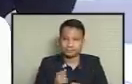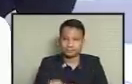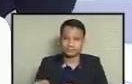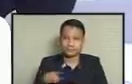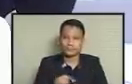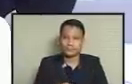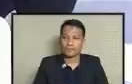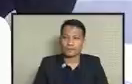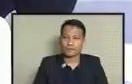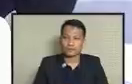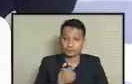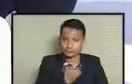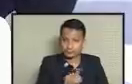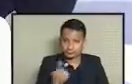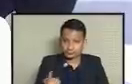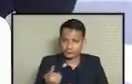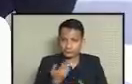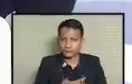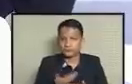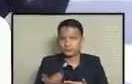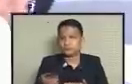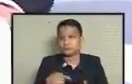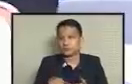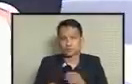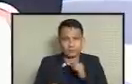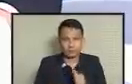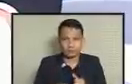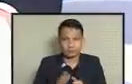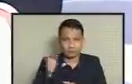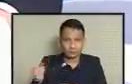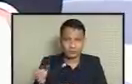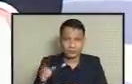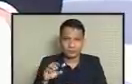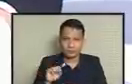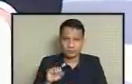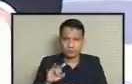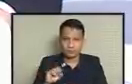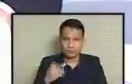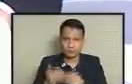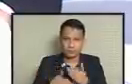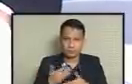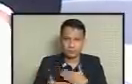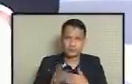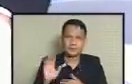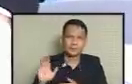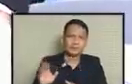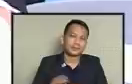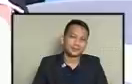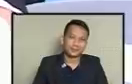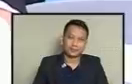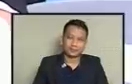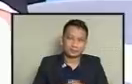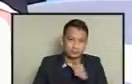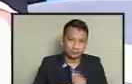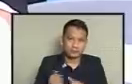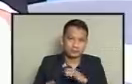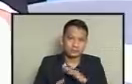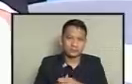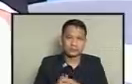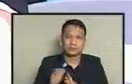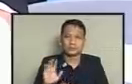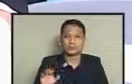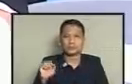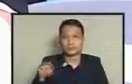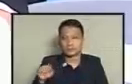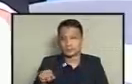po. Bawat isa? Yes po. Hindi kayo pumunta sa OSHA? Hindi po. Process daw po nila. Non-appearance? Yes